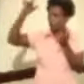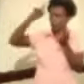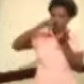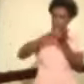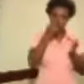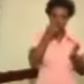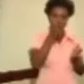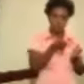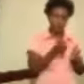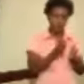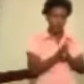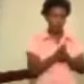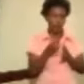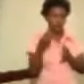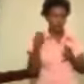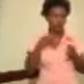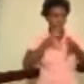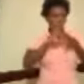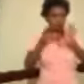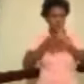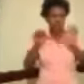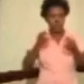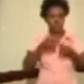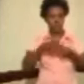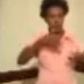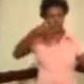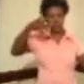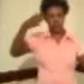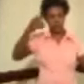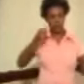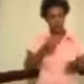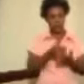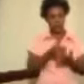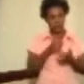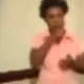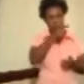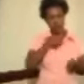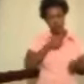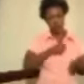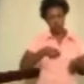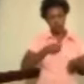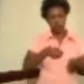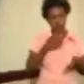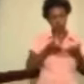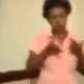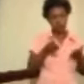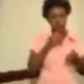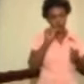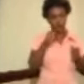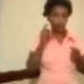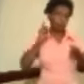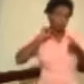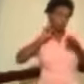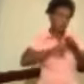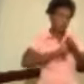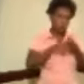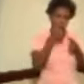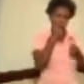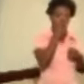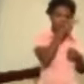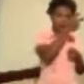ressources archéologiques. Nous avons une histoire qui est très riche. Moi-même, ça fait mal, tandis que mon absorti de République dominicaine, je vais